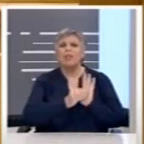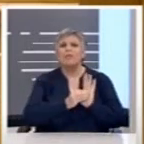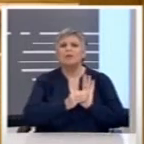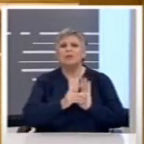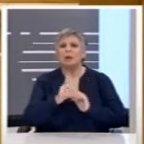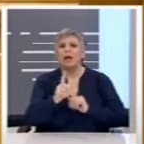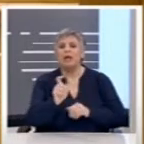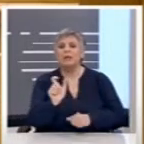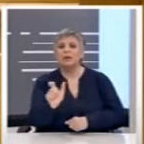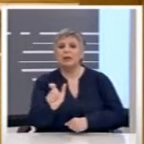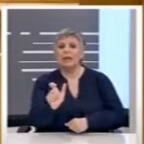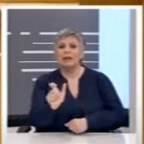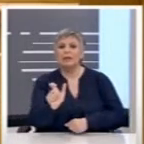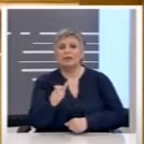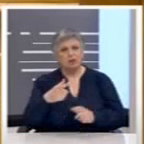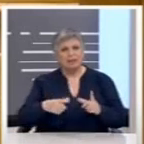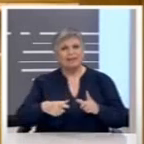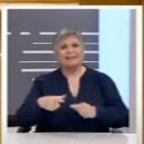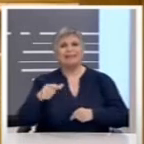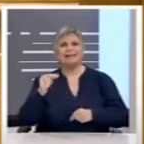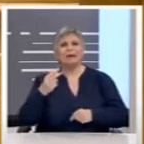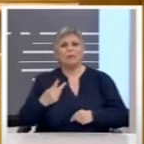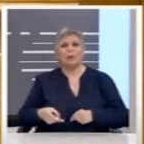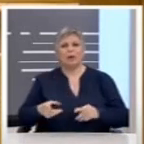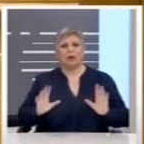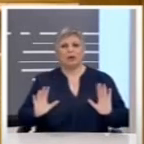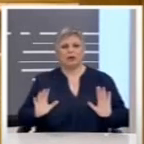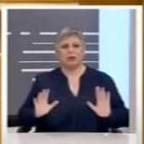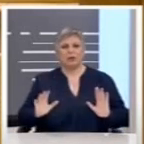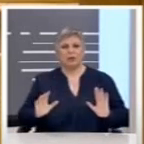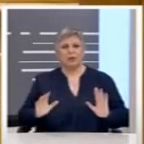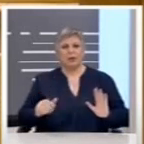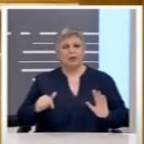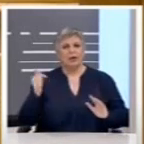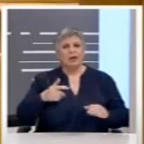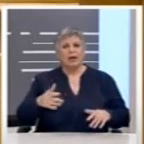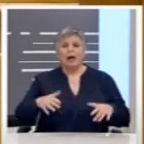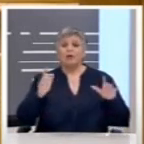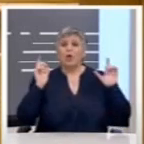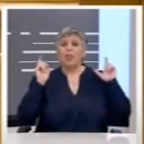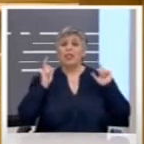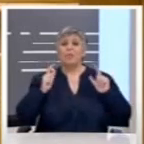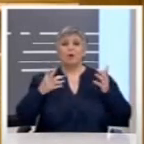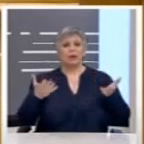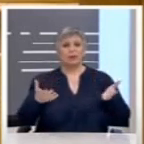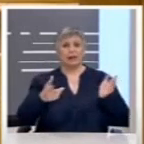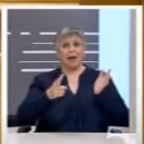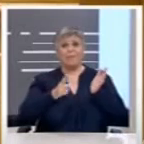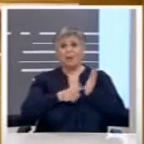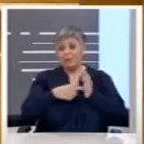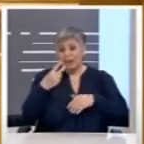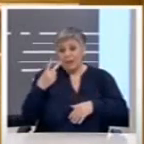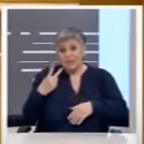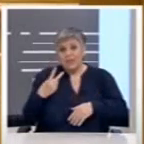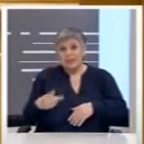υπόθεση. Θα πρέπει και σε αυτό να είμαστε προσεκτικοί. Διότι η δημοκρατία στην Κύπρο πρέπει να είναι η δημοκρατία των κοινοτήτων,